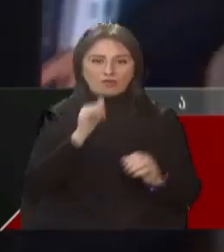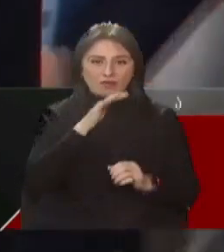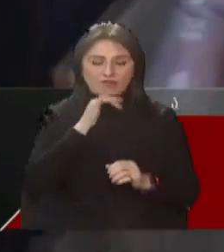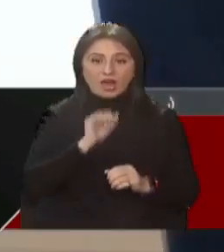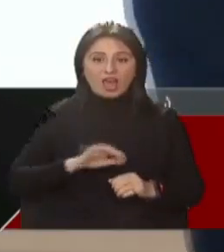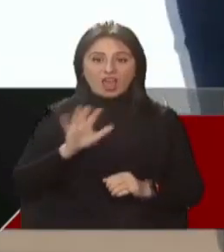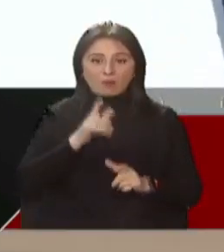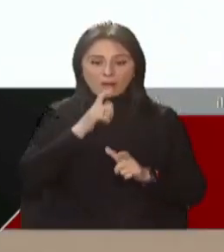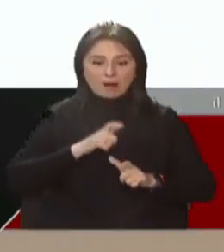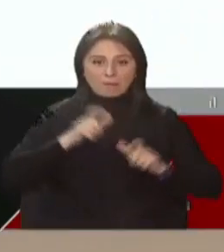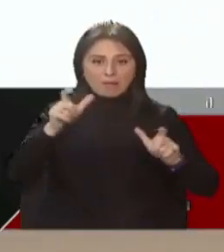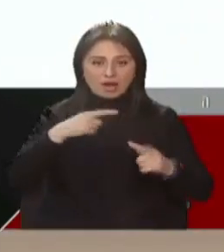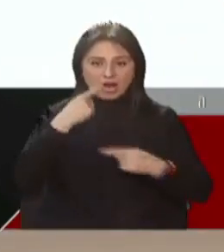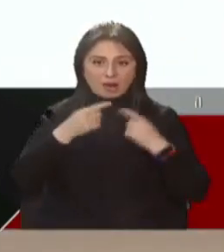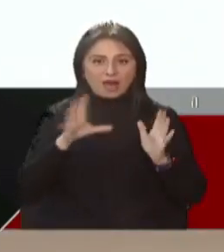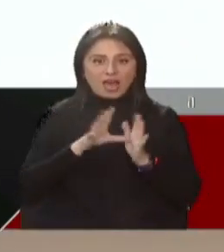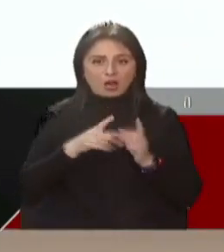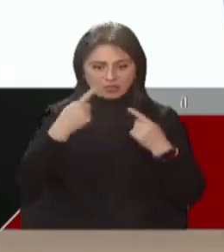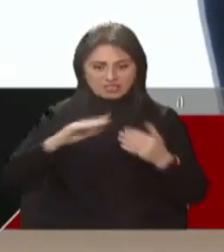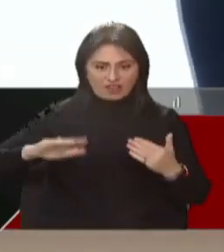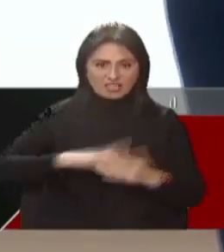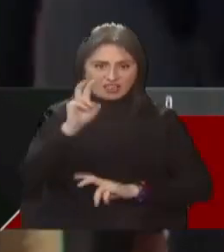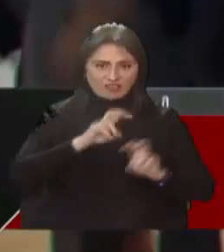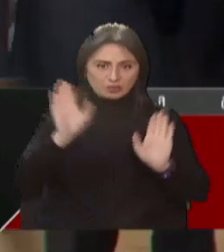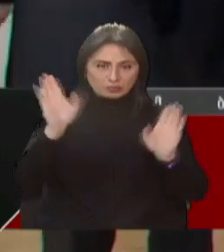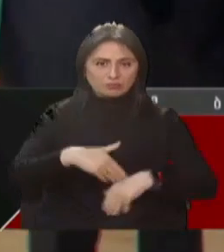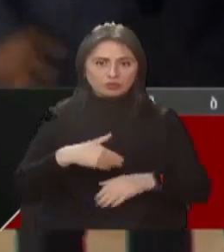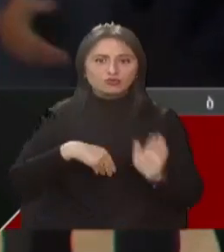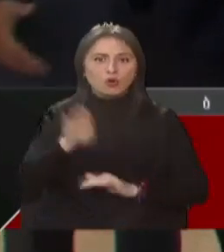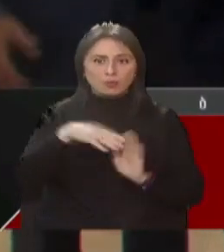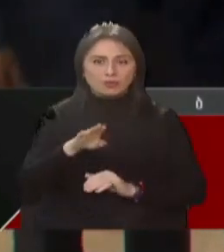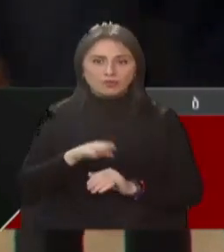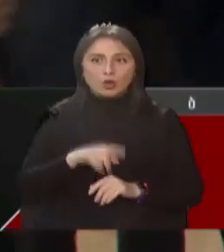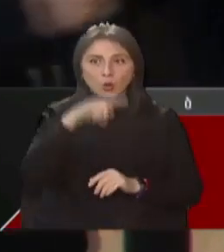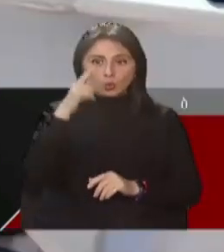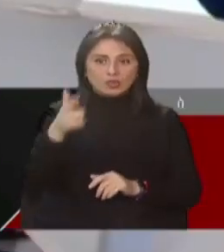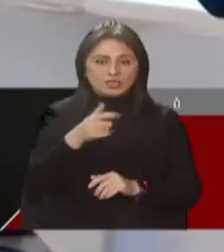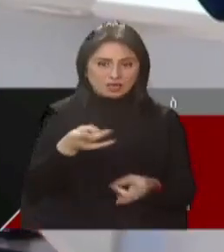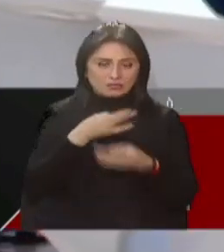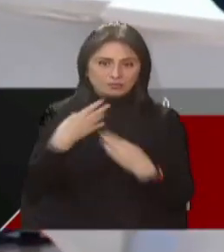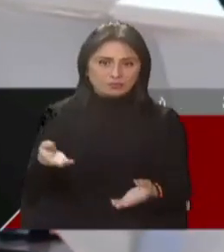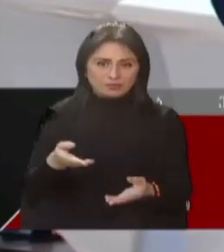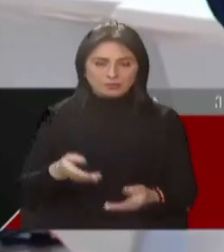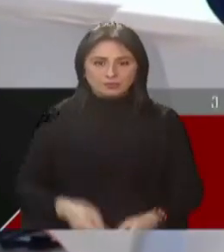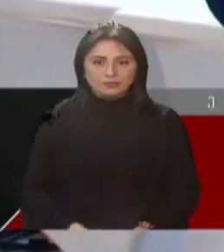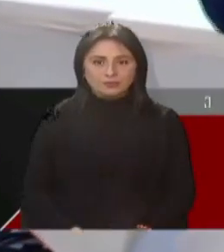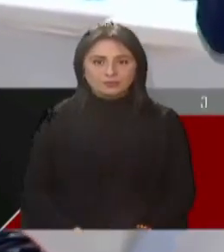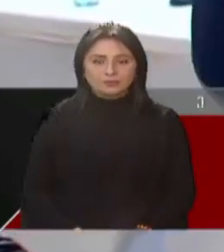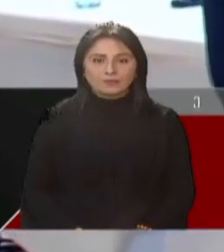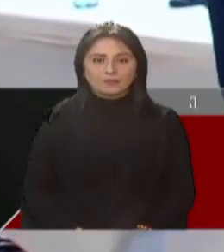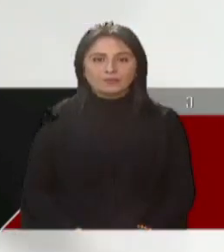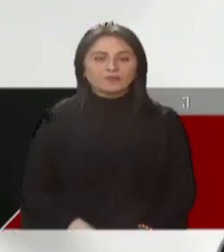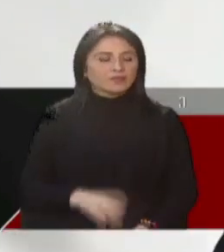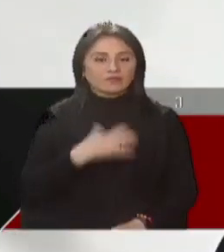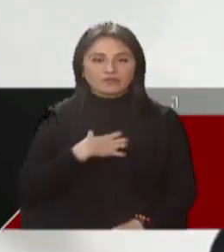ევროპა უფრო ხმამაღლა ალაპარაკდა ენერგიის ალტერნატიული წყაროების ძიებაზე, საიმისოდ, რომ რუსული გაზის ალტერნატივა ეპოვა.